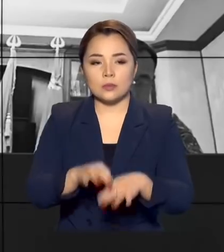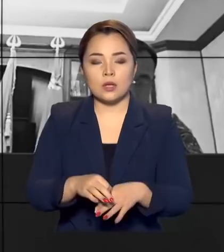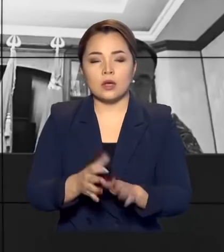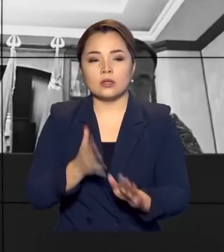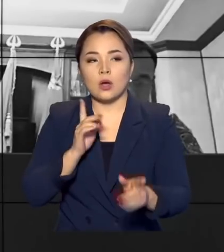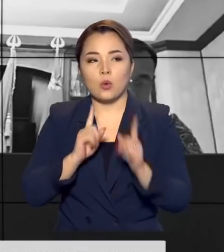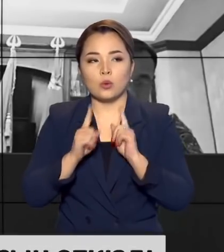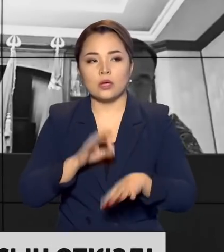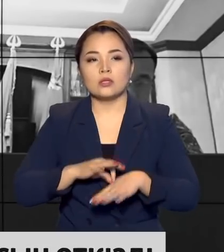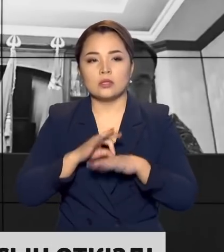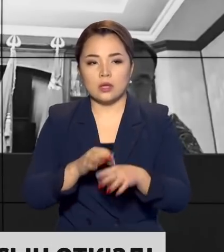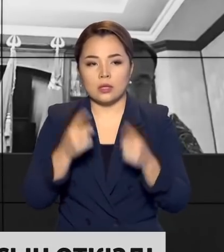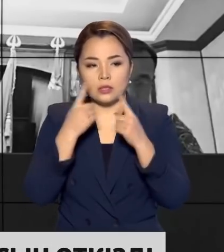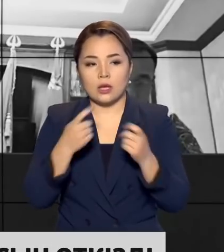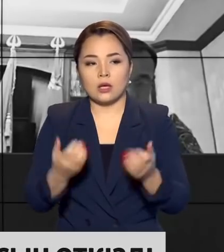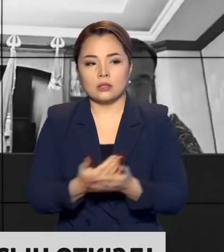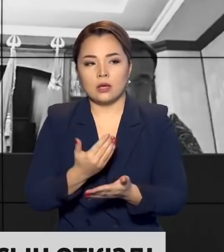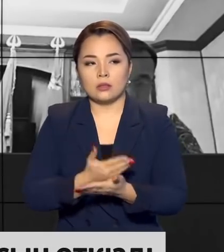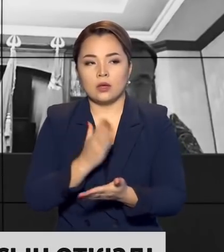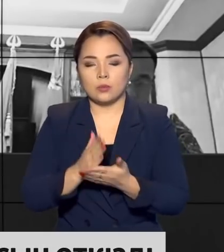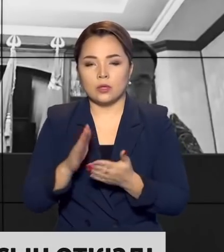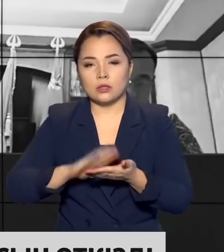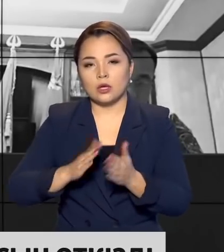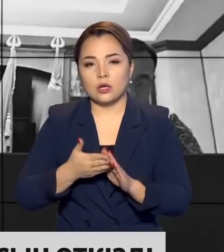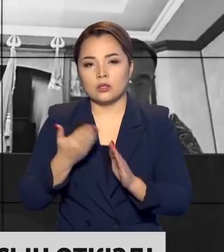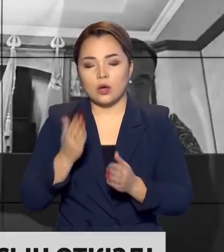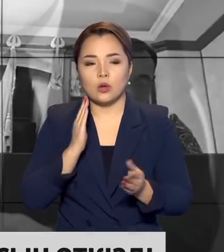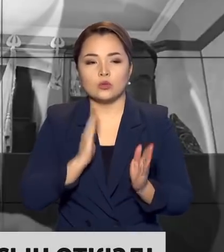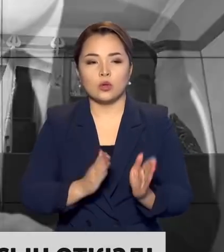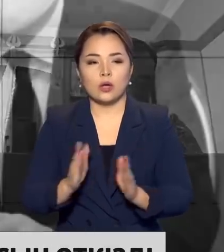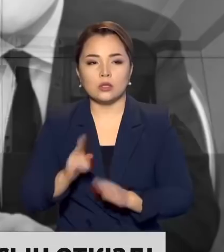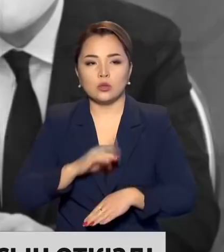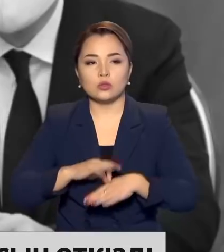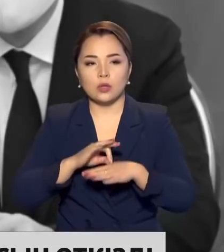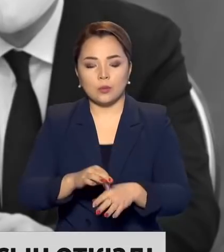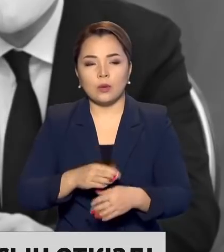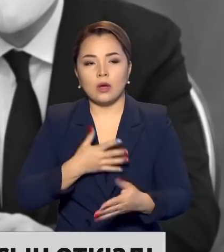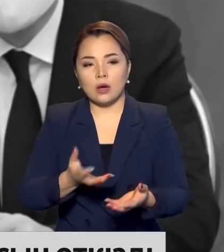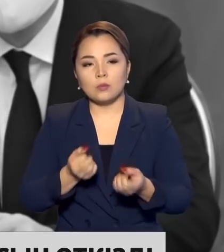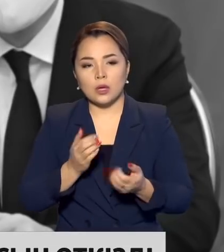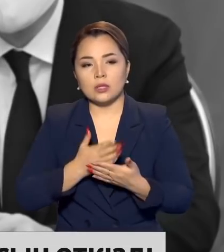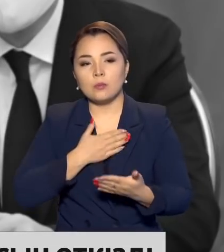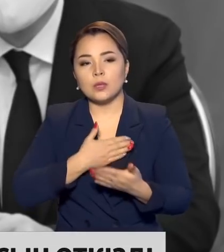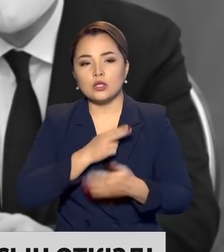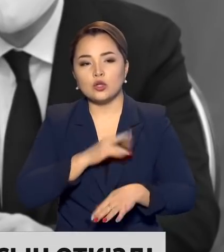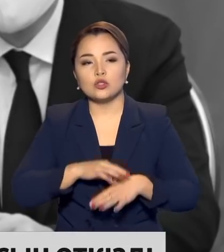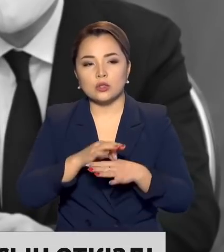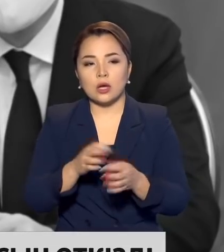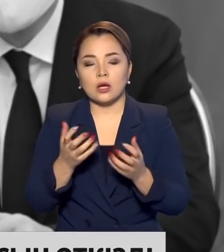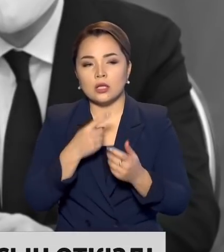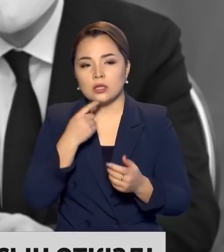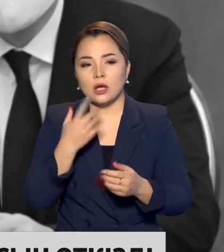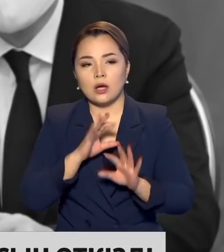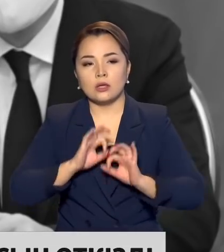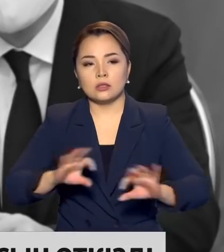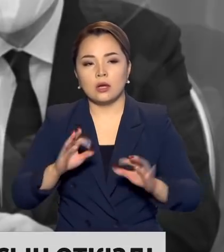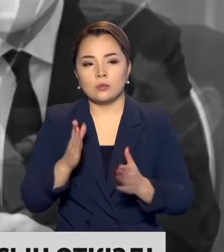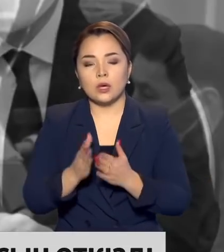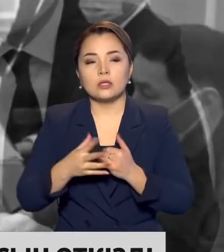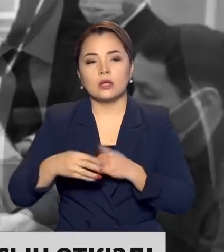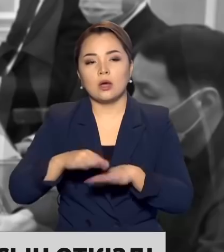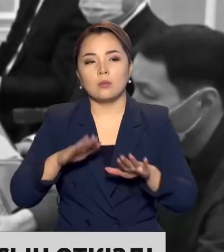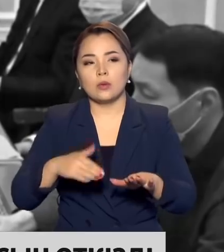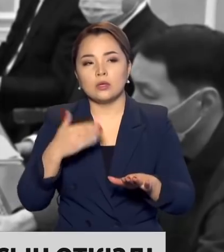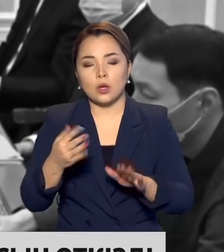кезекті отырысында осылай делінді. Елдегі жағдайды тұрақтандыру үшін қабылданған белсенді шаралар туралы есеп берілді. Елді мекендердің